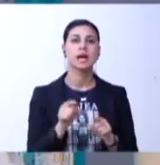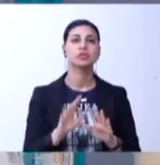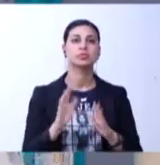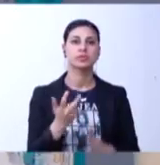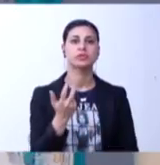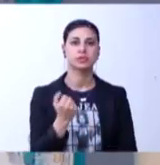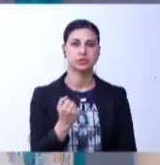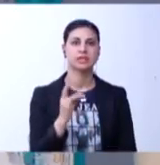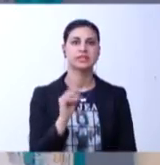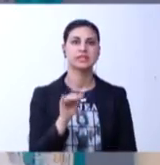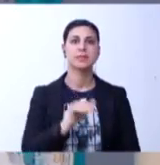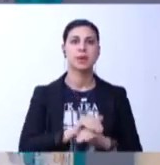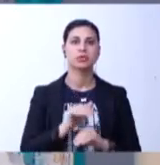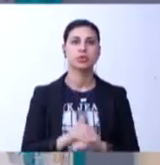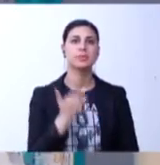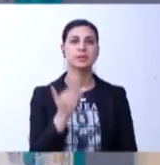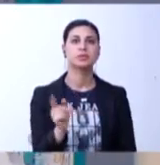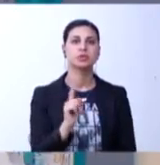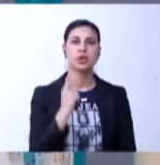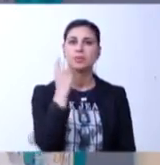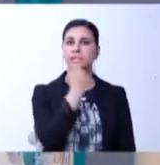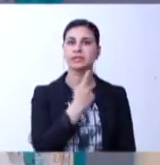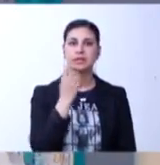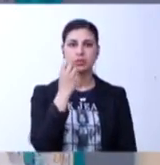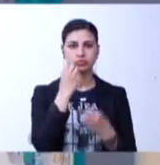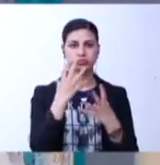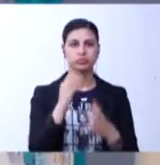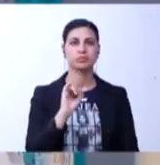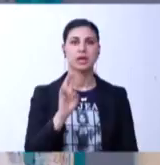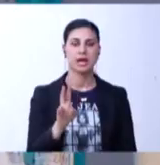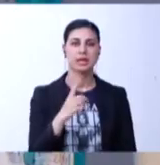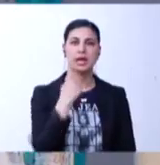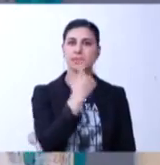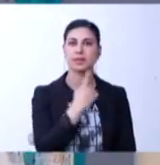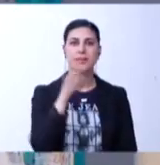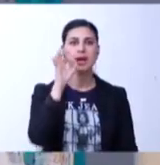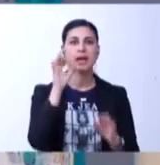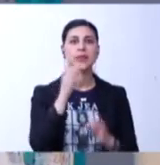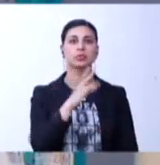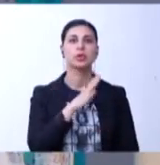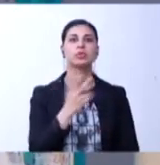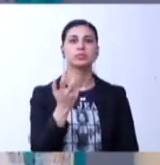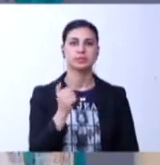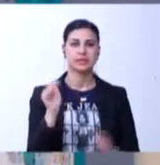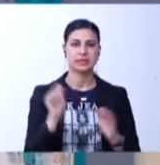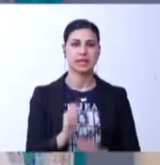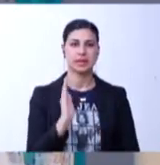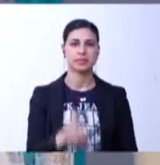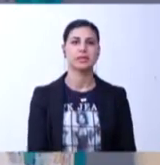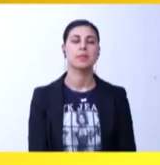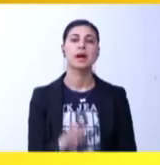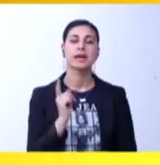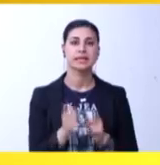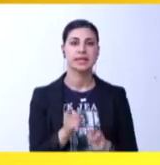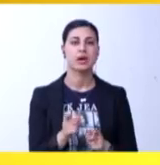შემთხვევაში რასაკვირველია რისკ ფაქტორი იმისი, რომ ღრძილები შეშუპდეს ან კბილებზე ლაქები გაჩნდეს, რასაკვირველია ნაკლებია.